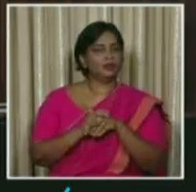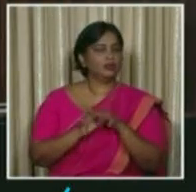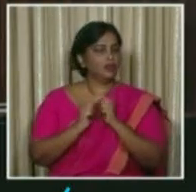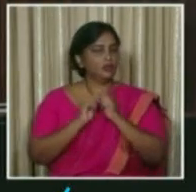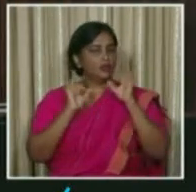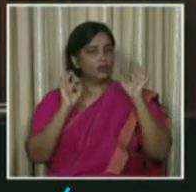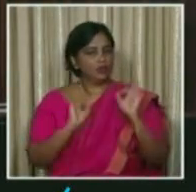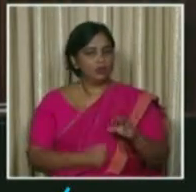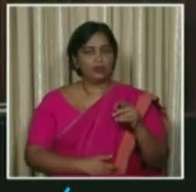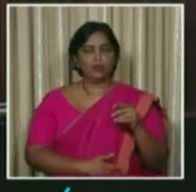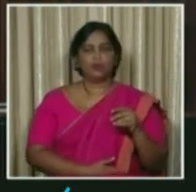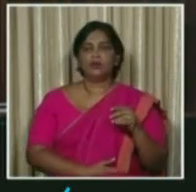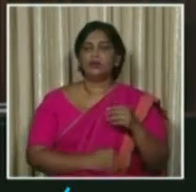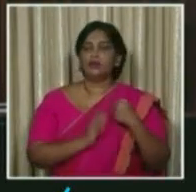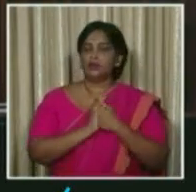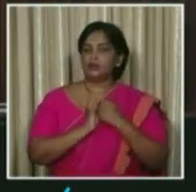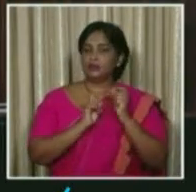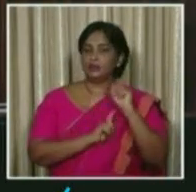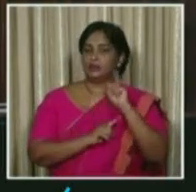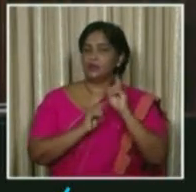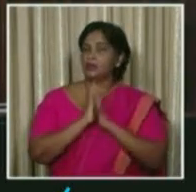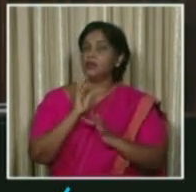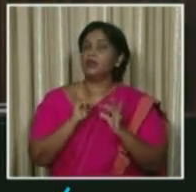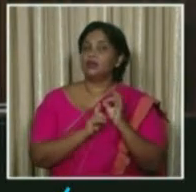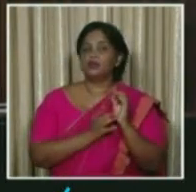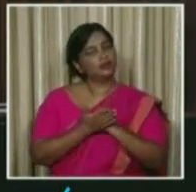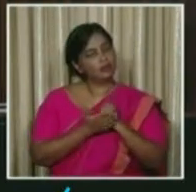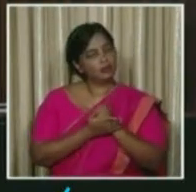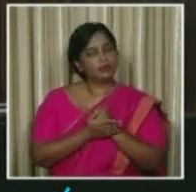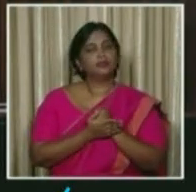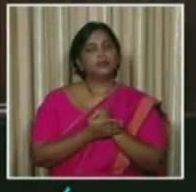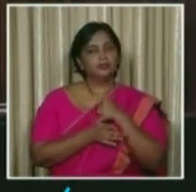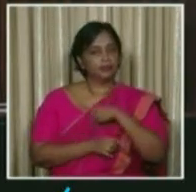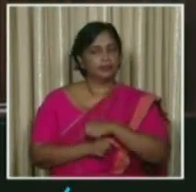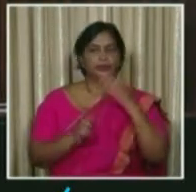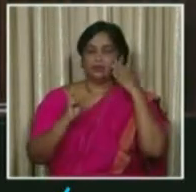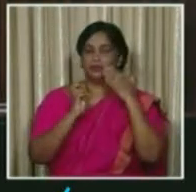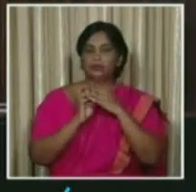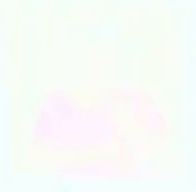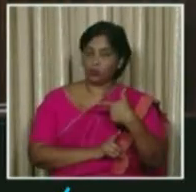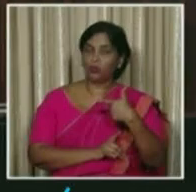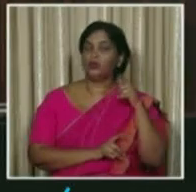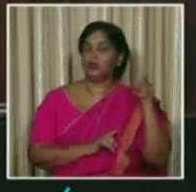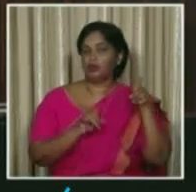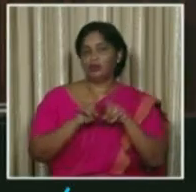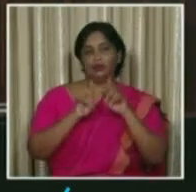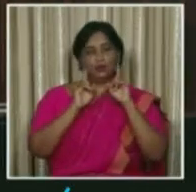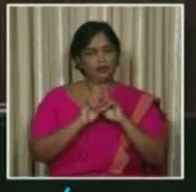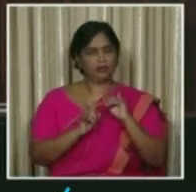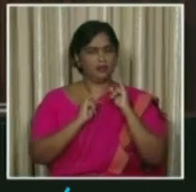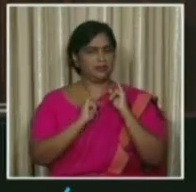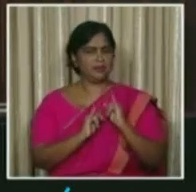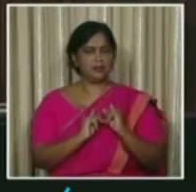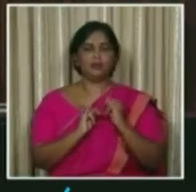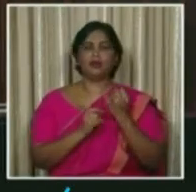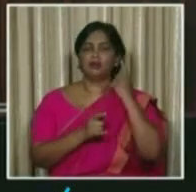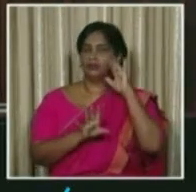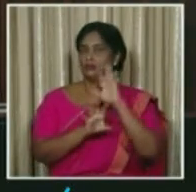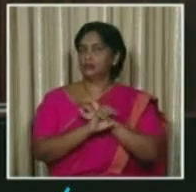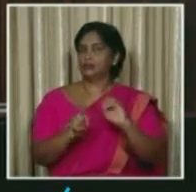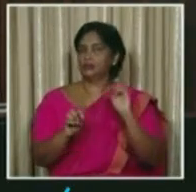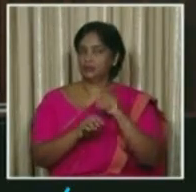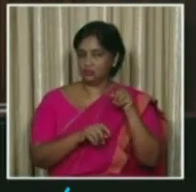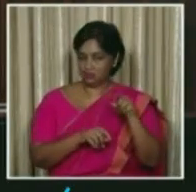වැළකී සිටින ලෙස ගරු පාර්ලිමේන්තු මන්ත්‍රීවරුන් සියලු දෙනාගෙන්ම මෙහි නවධාරණය කිරීමට කැමැත්තෙමි. එවැනි අපහාසාත්මක හෝ අනිසි ප්‍රකාශයන්